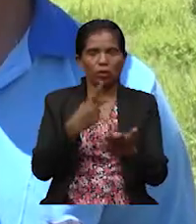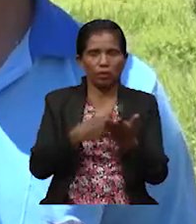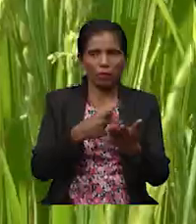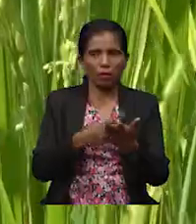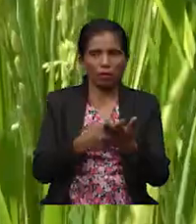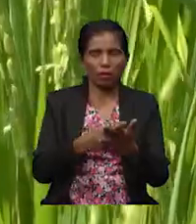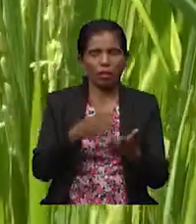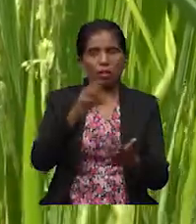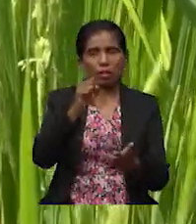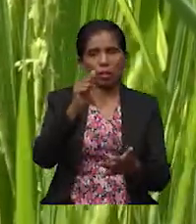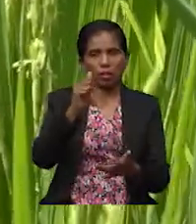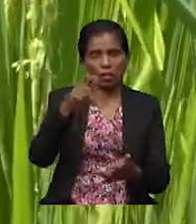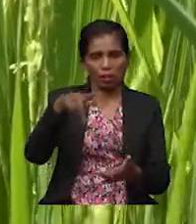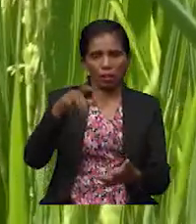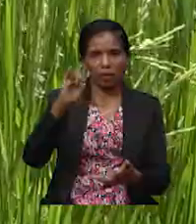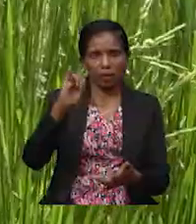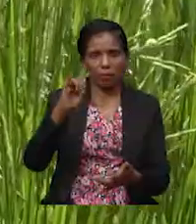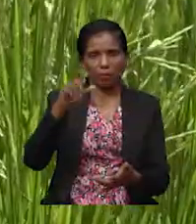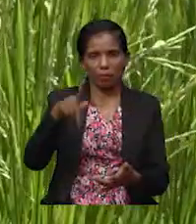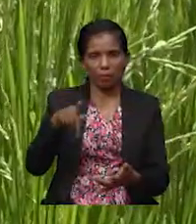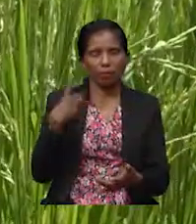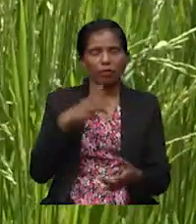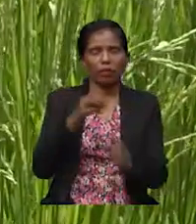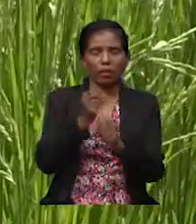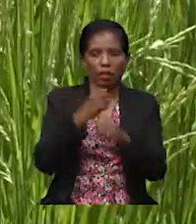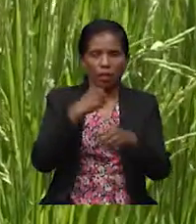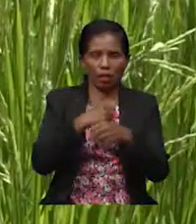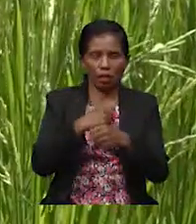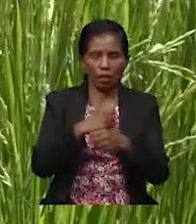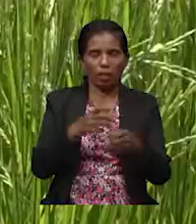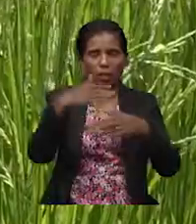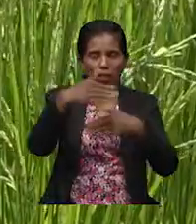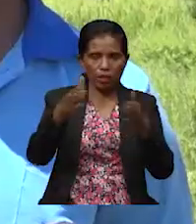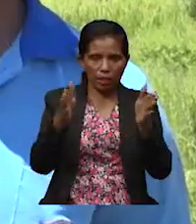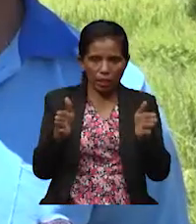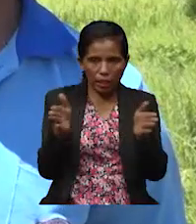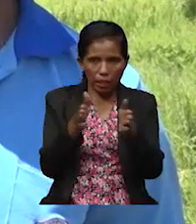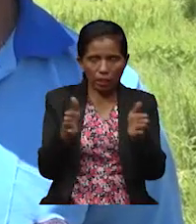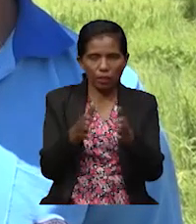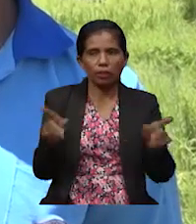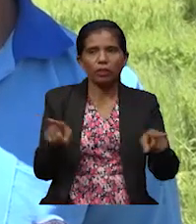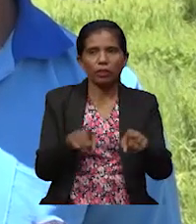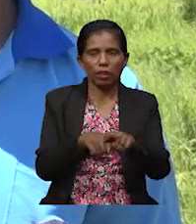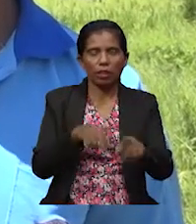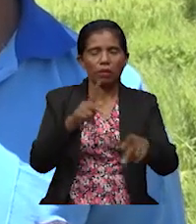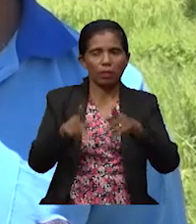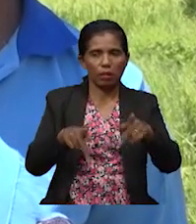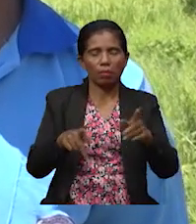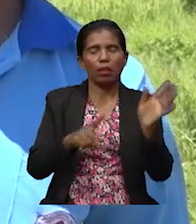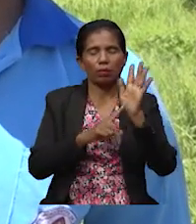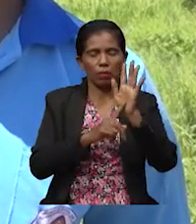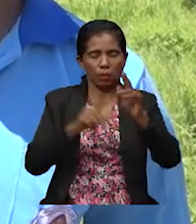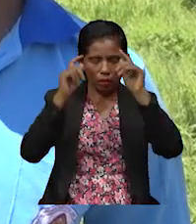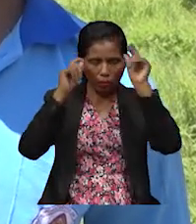narat sapip atu nune ita tu kriya tok mini cek dam ki koan ye hene i sai hane sam pilotu ba timor laran toma tamba